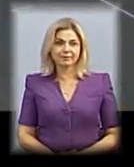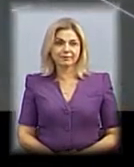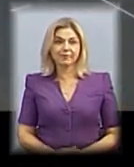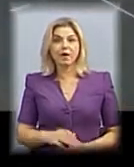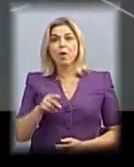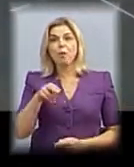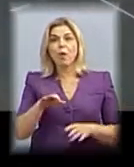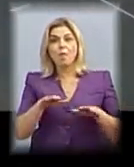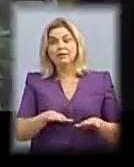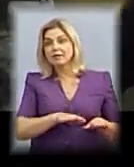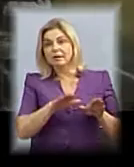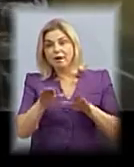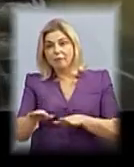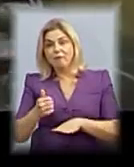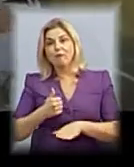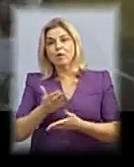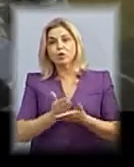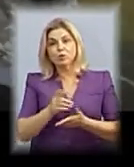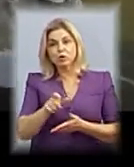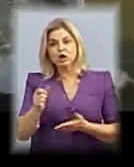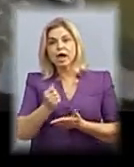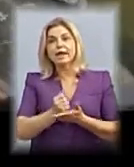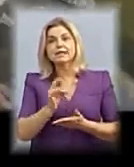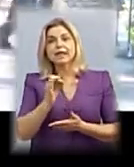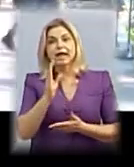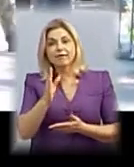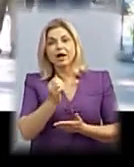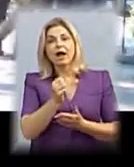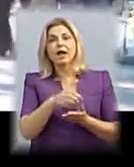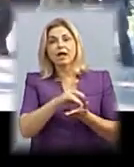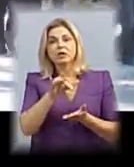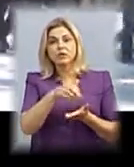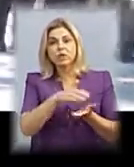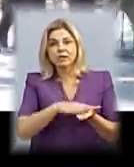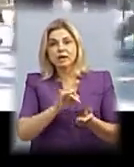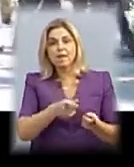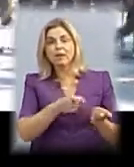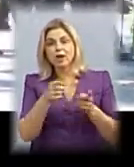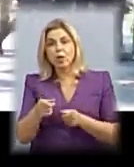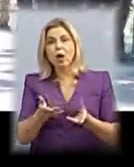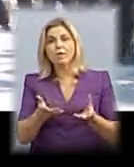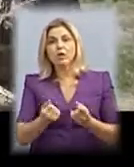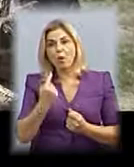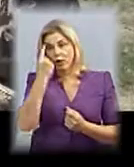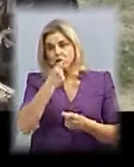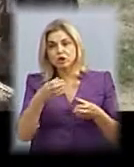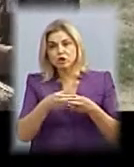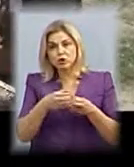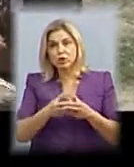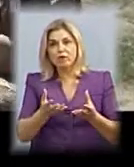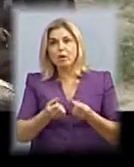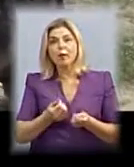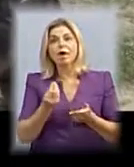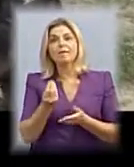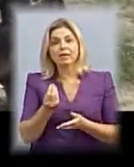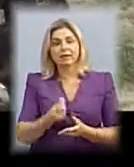По прибуттю до розташування військовослужбовці резерву реєструються та переходять до пункту прийому особового складу. Отримують матеріальне